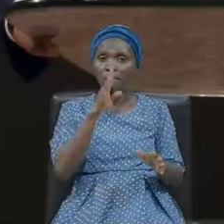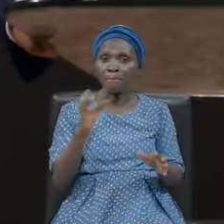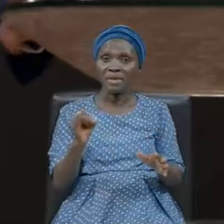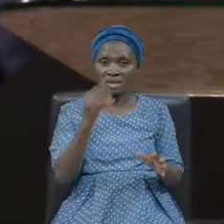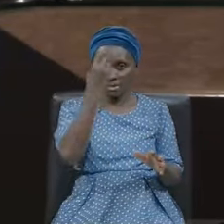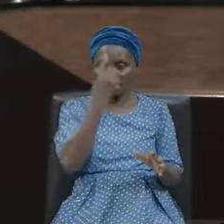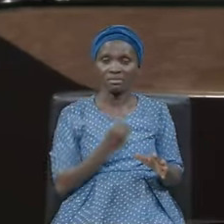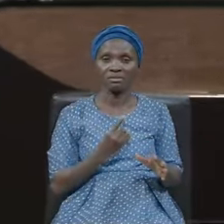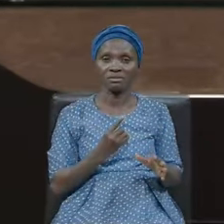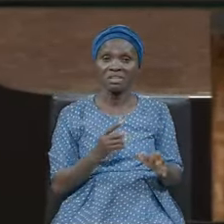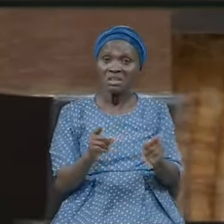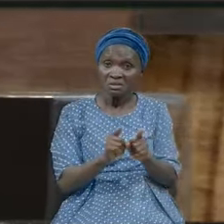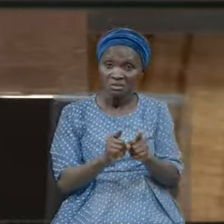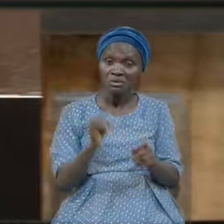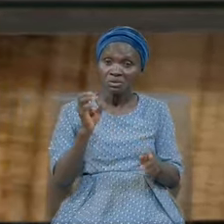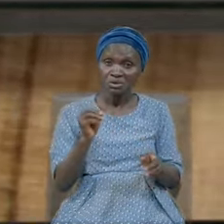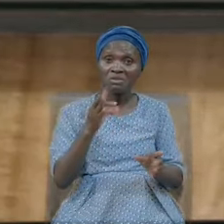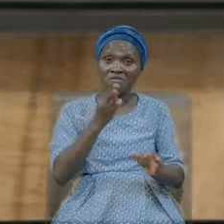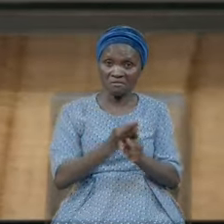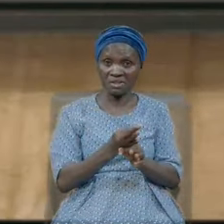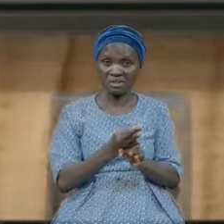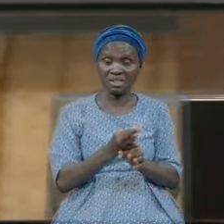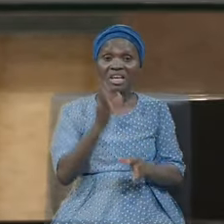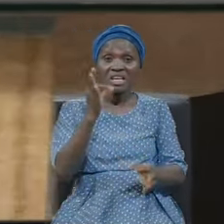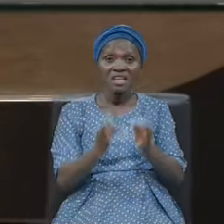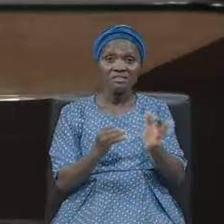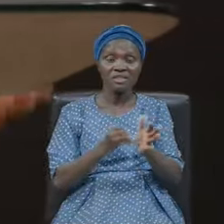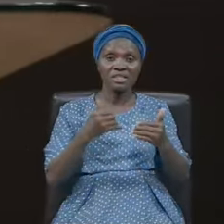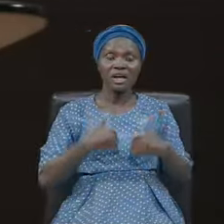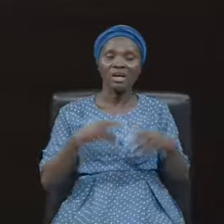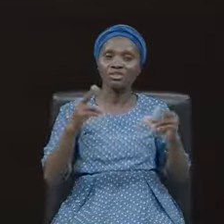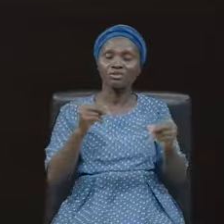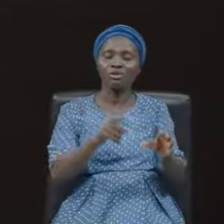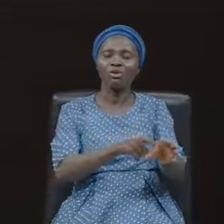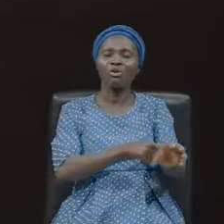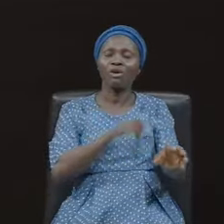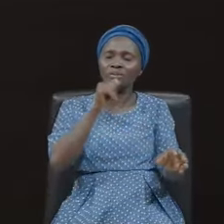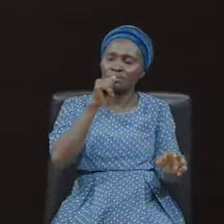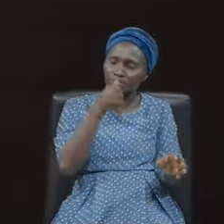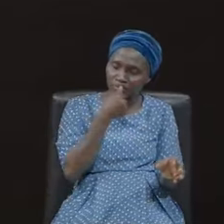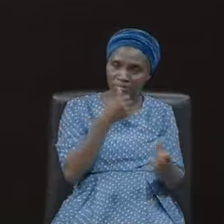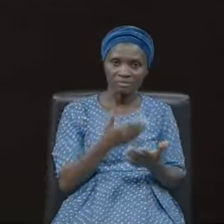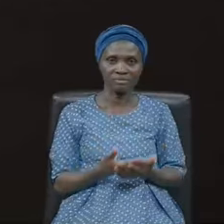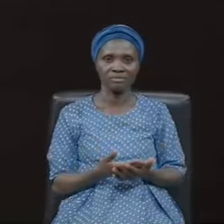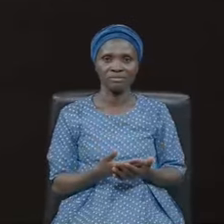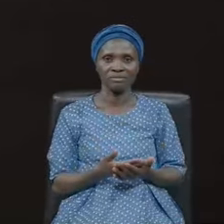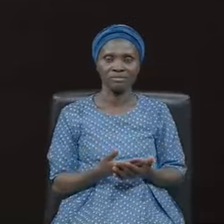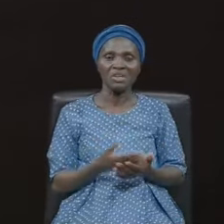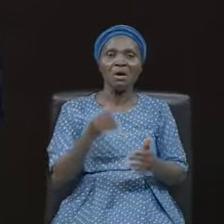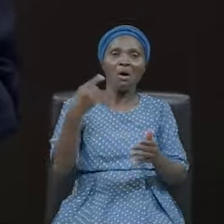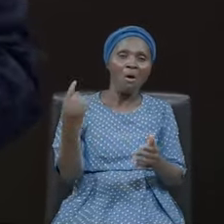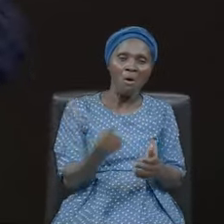elle-même. Il en est ainsi de la foi. Si elle n'a pas la patience, le tempérament